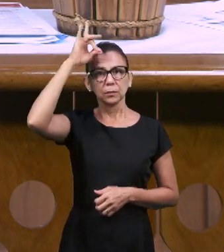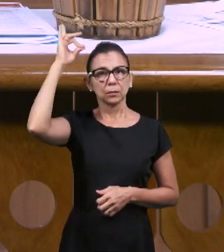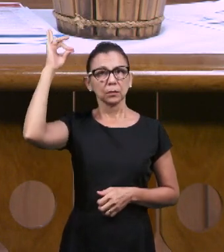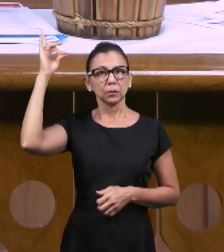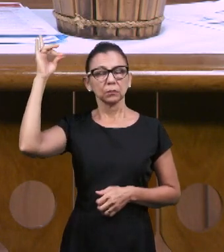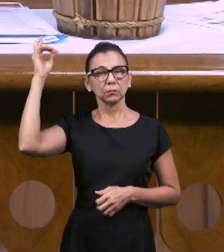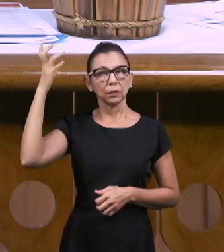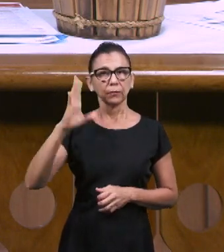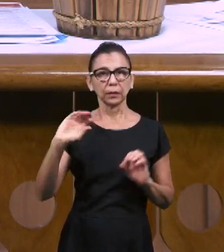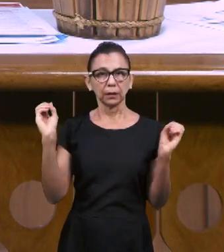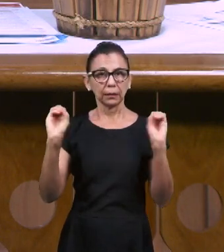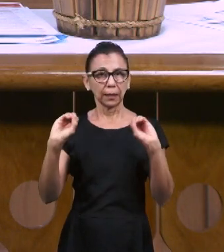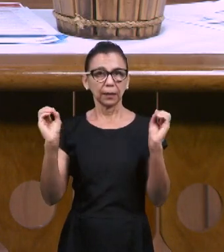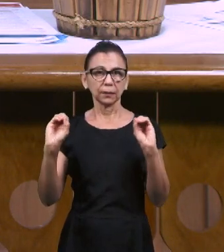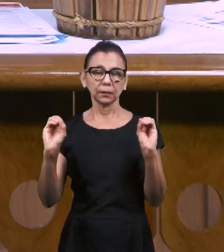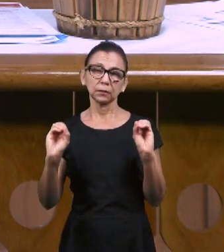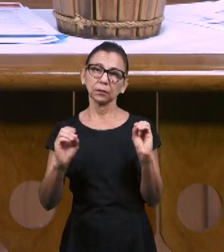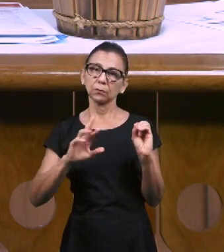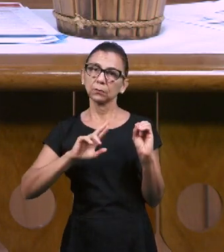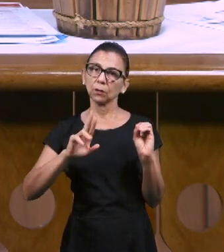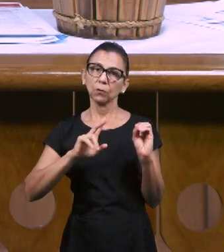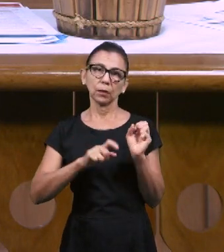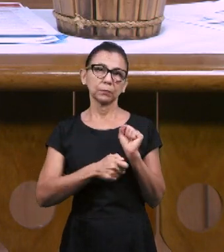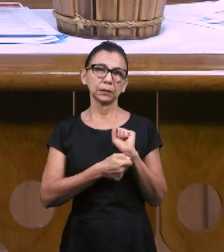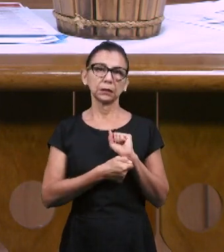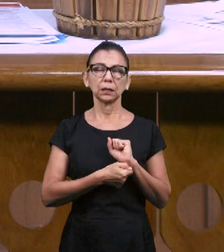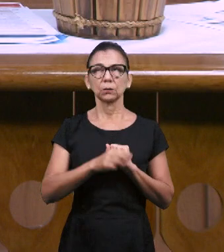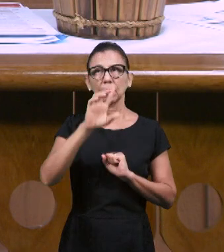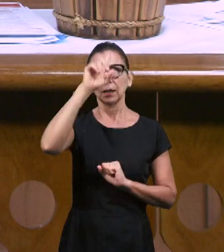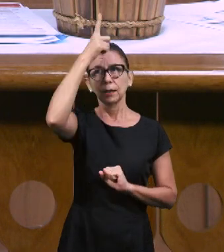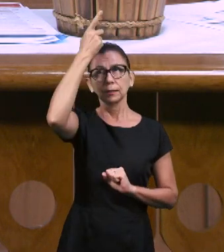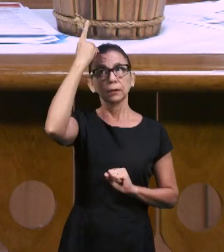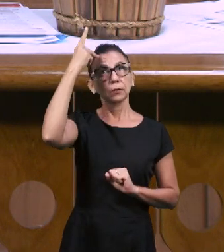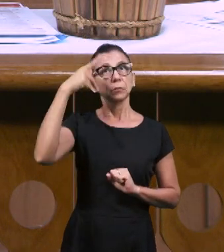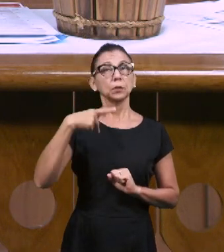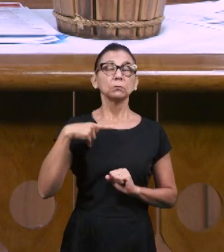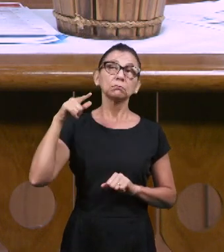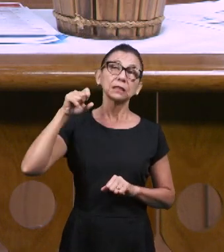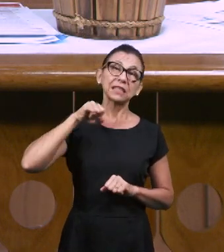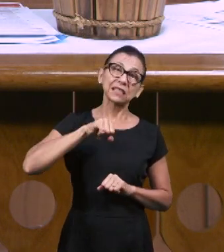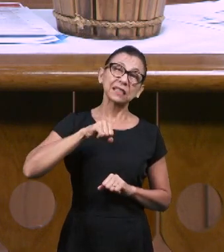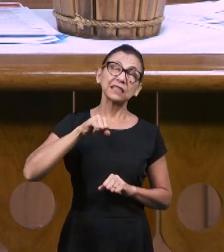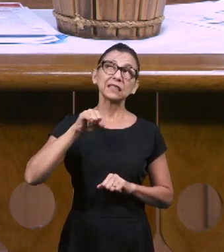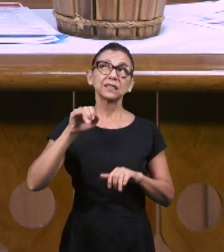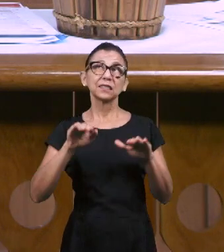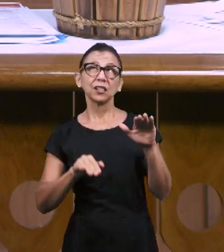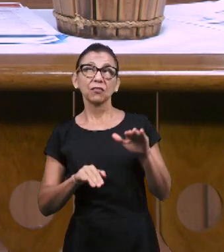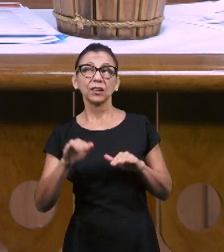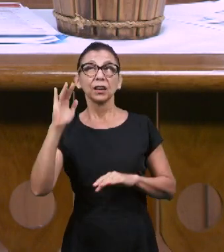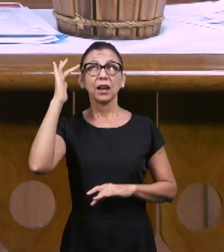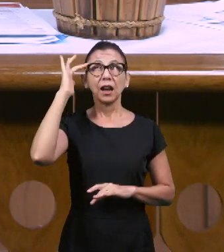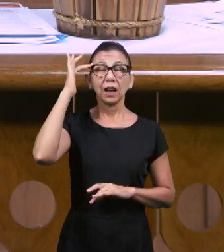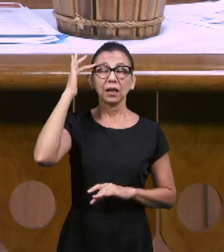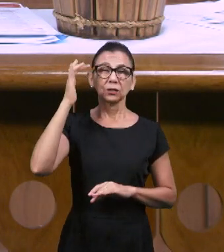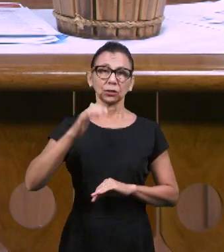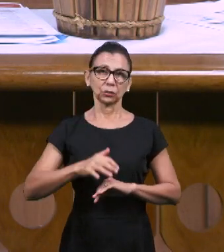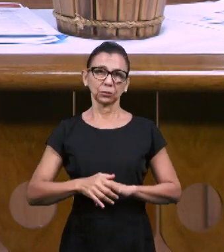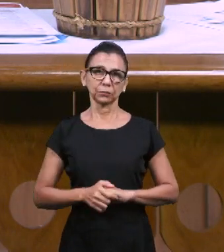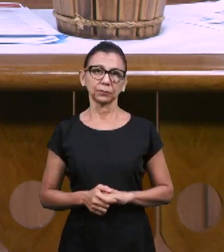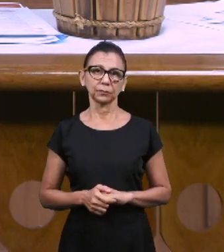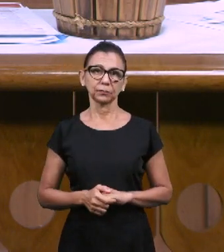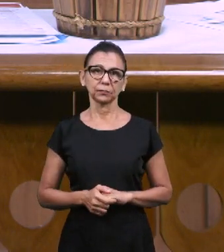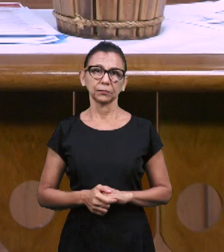la conversation. Je pense que c'est ça, ça peut être ceci, ça peut être cela. C'est la conversation de religion. L'autre